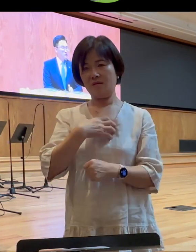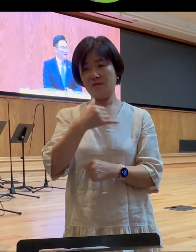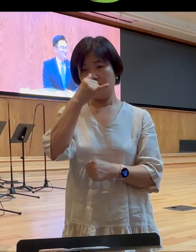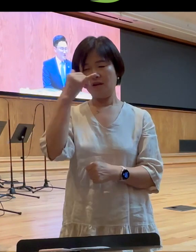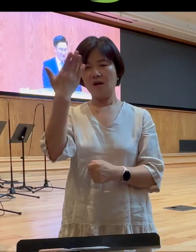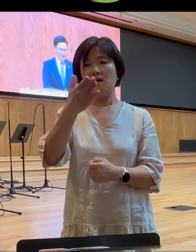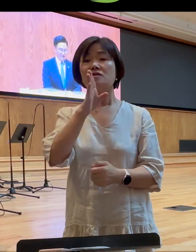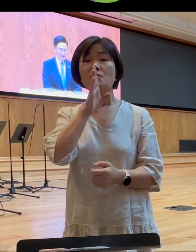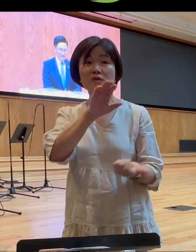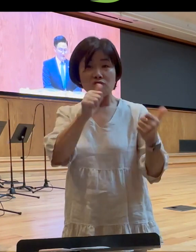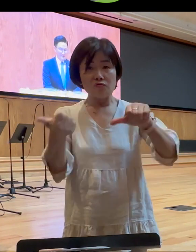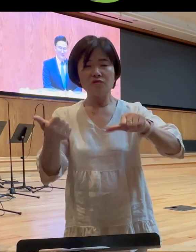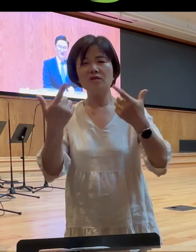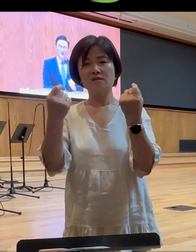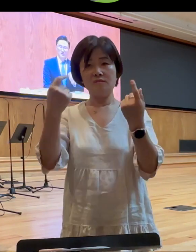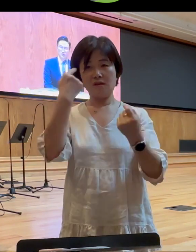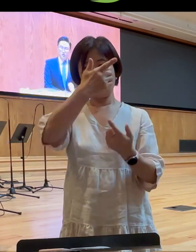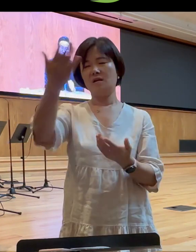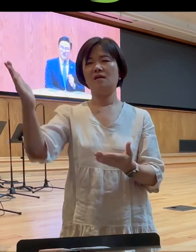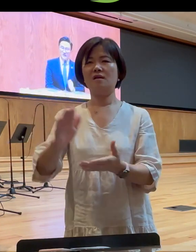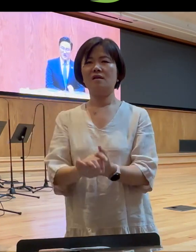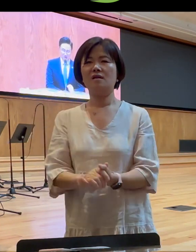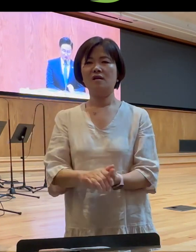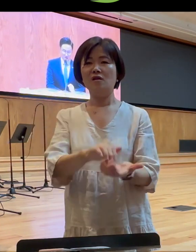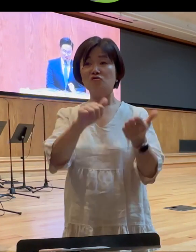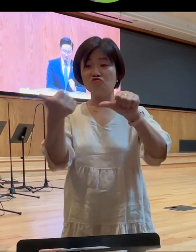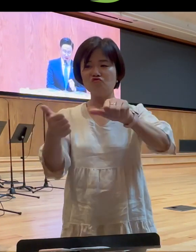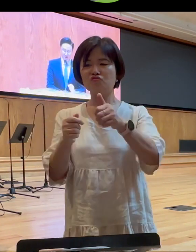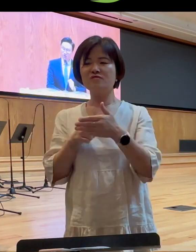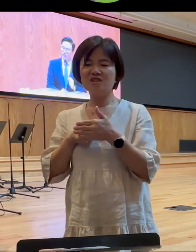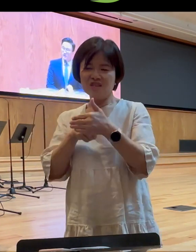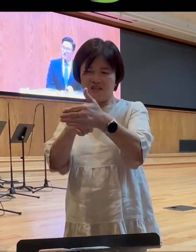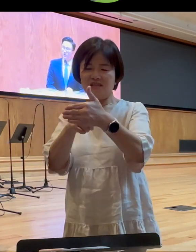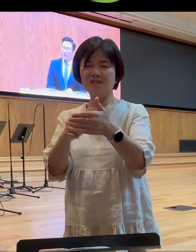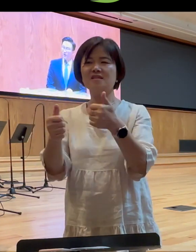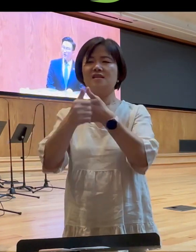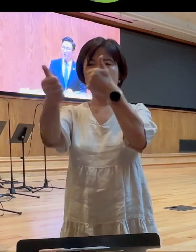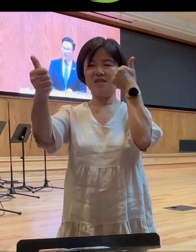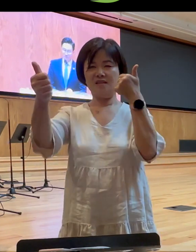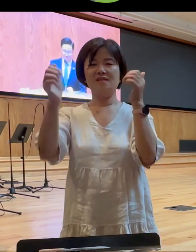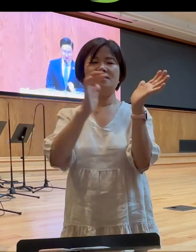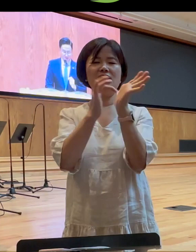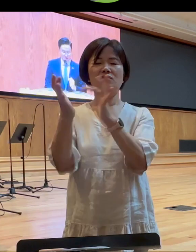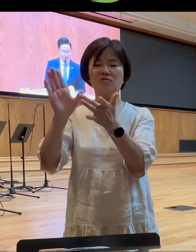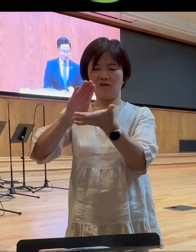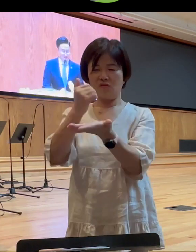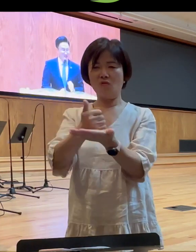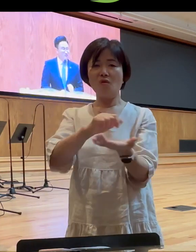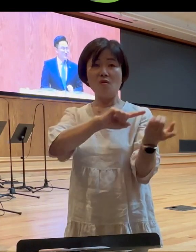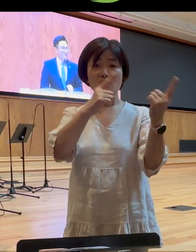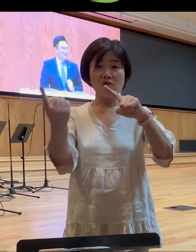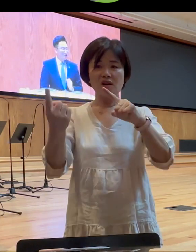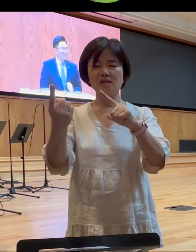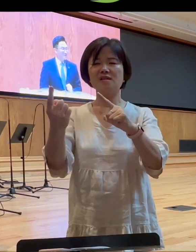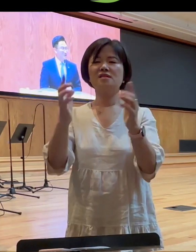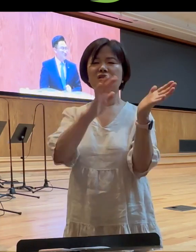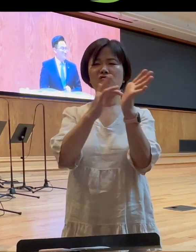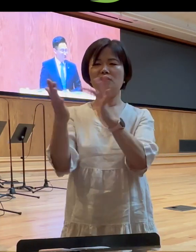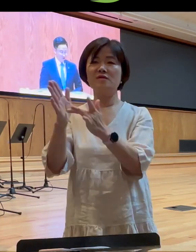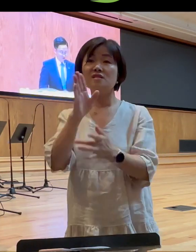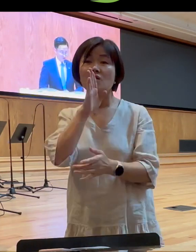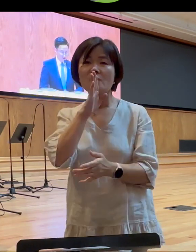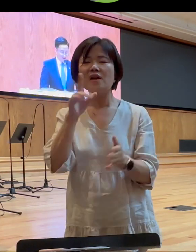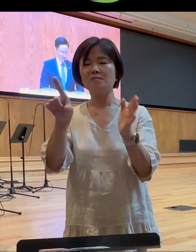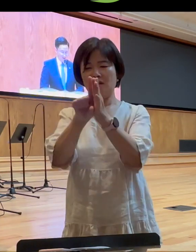것 같습니까? 죽음을 이기신 예수 그리스도, 부활하신